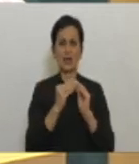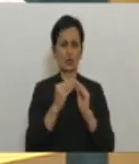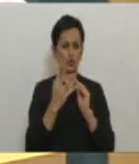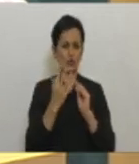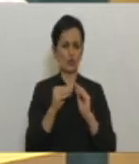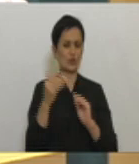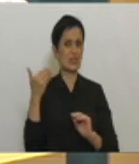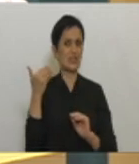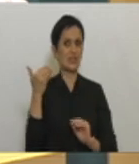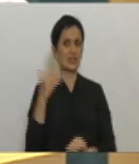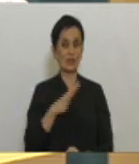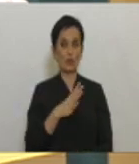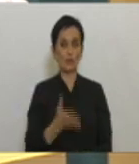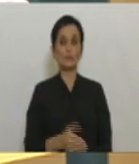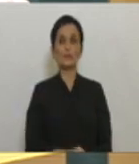წინ